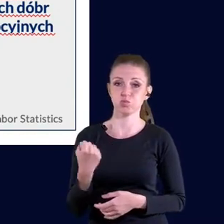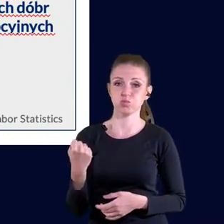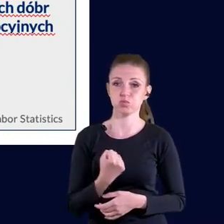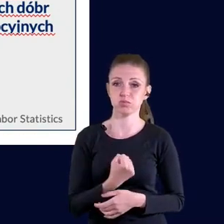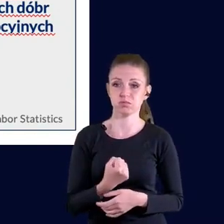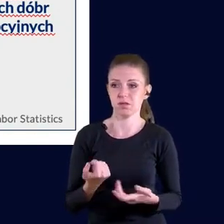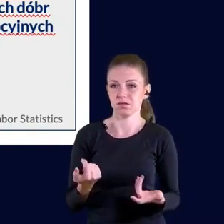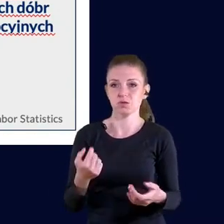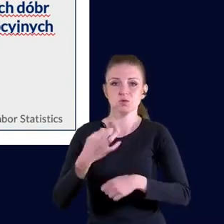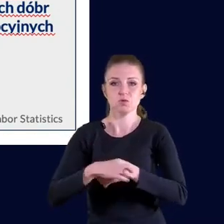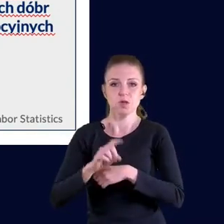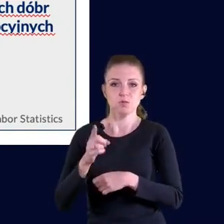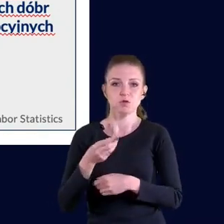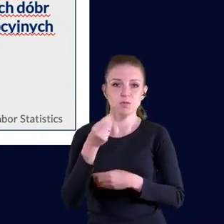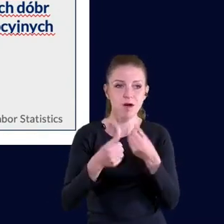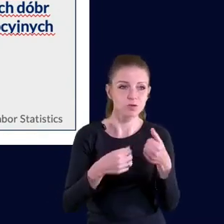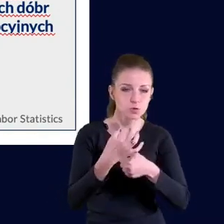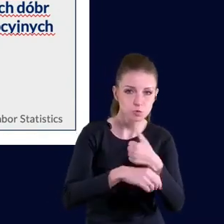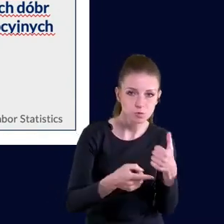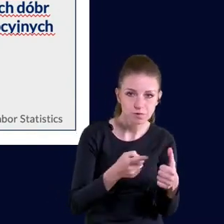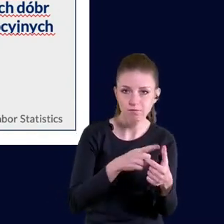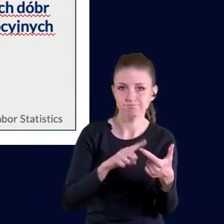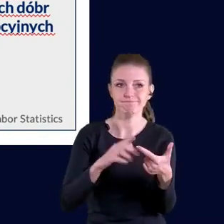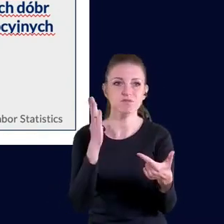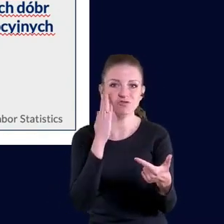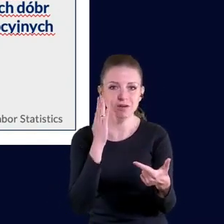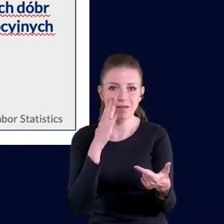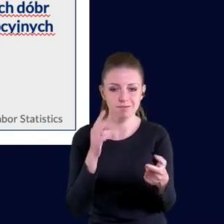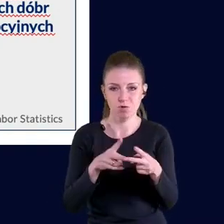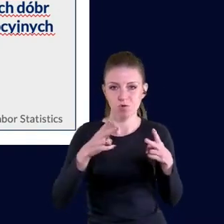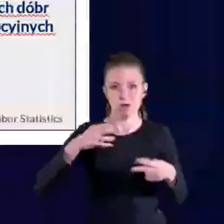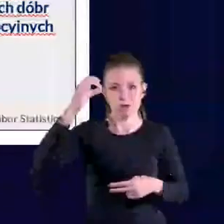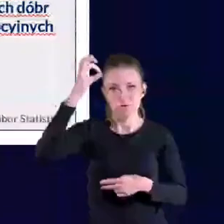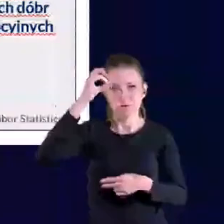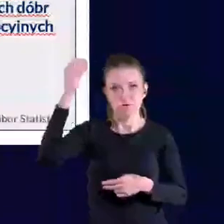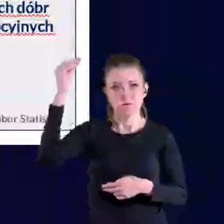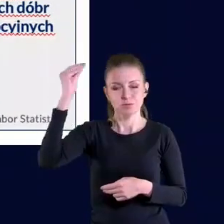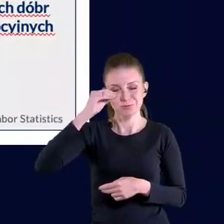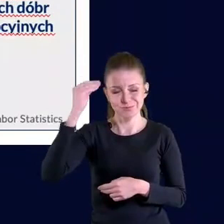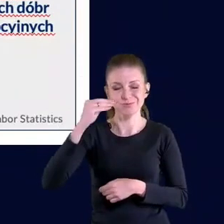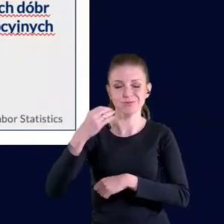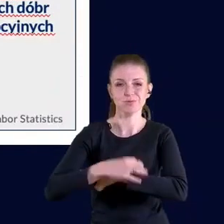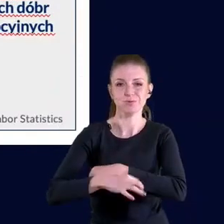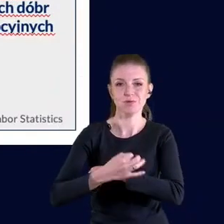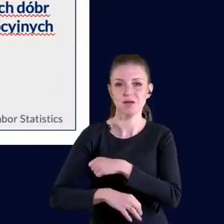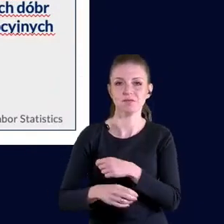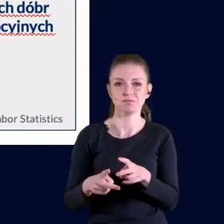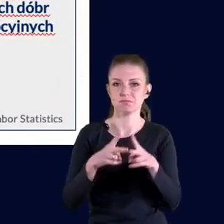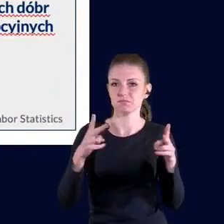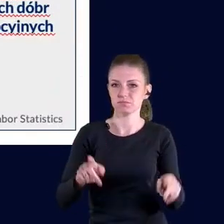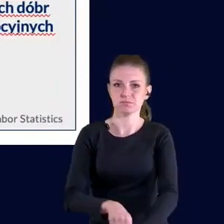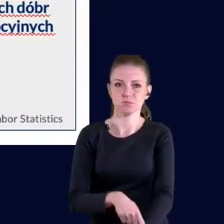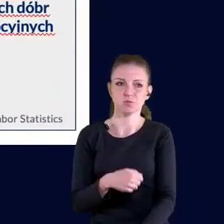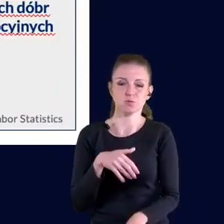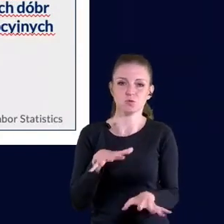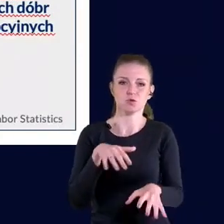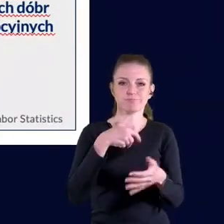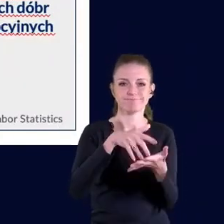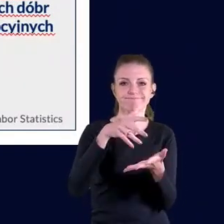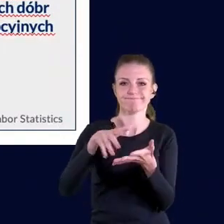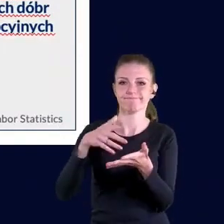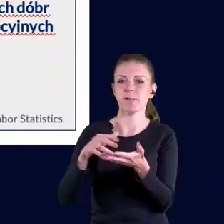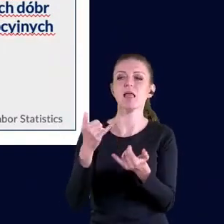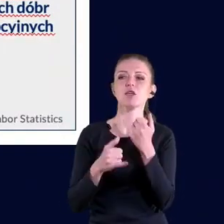mieszkanie za przeżyć ten czas studia na mniejszych uczelniach publicznych